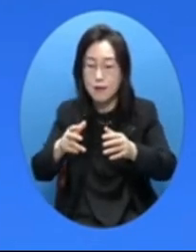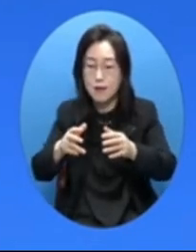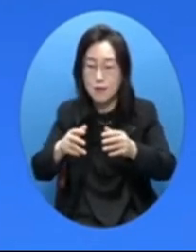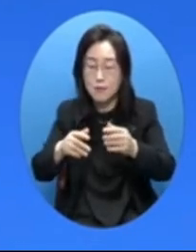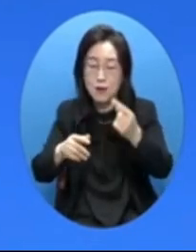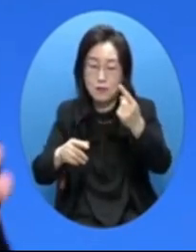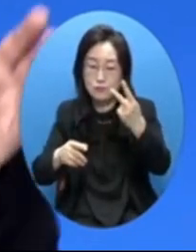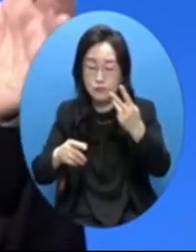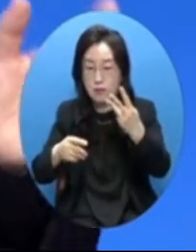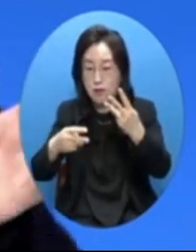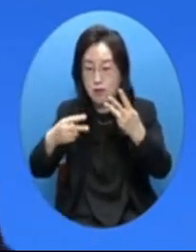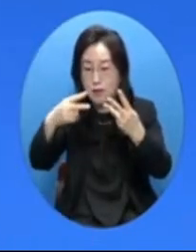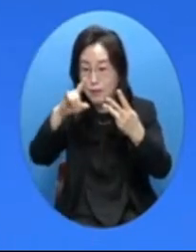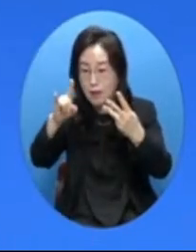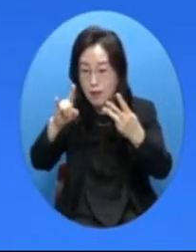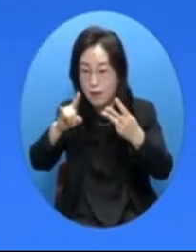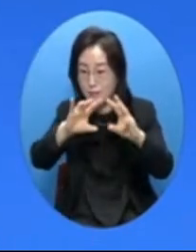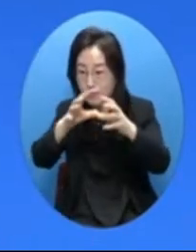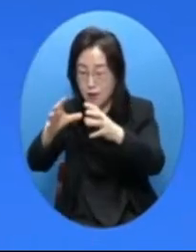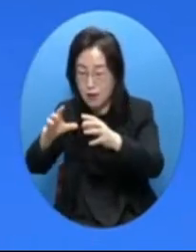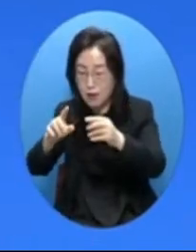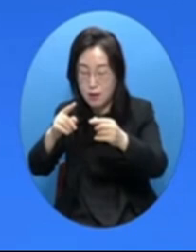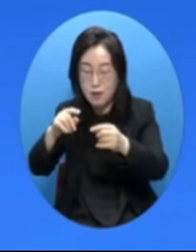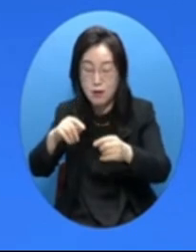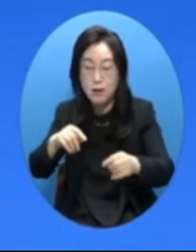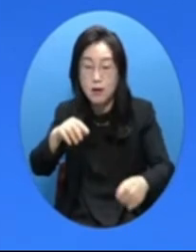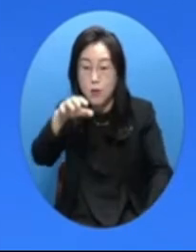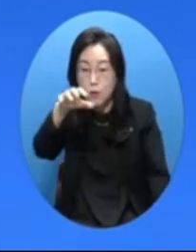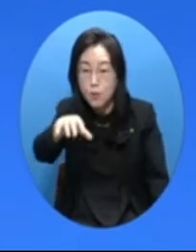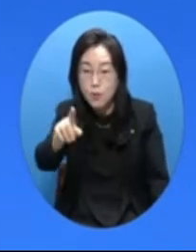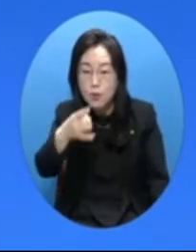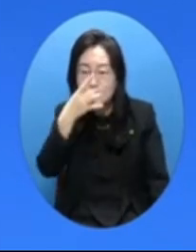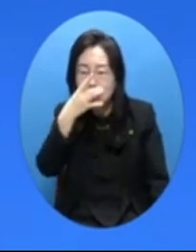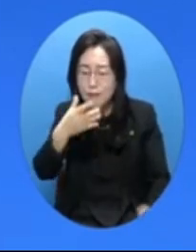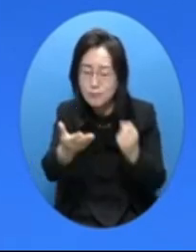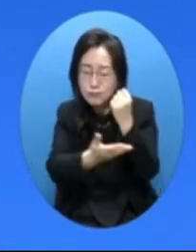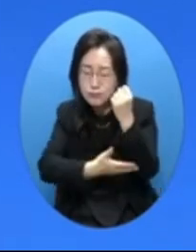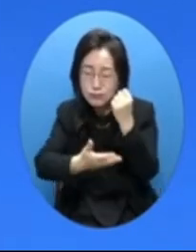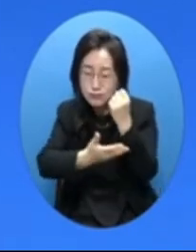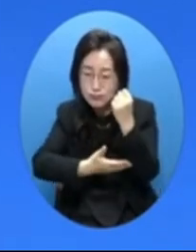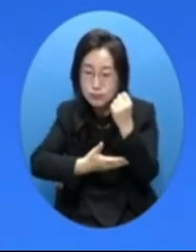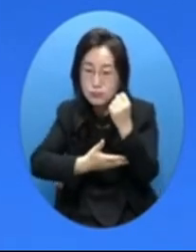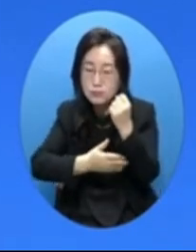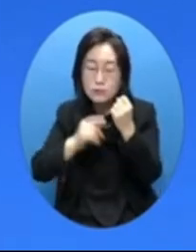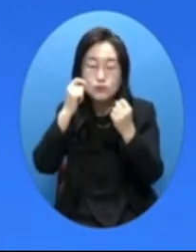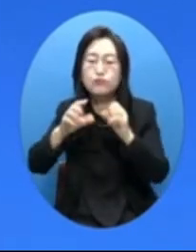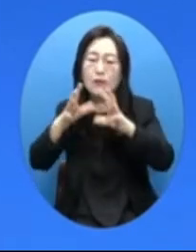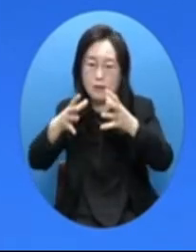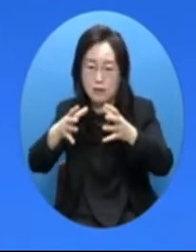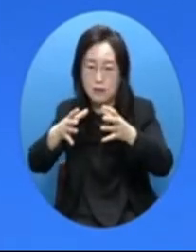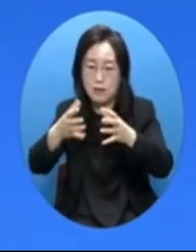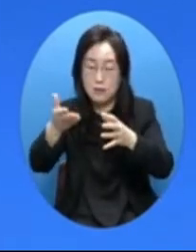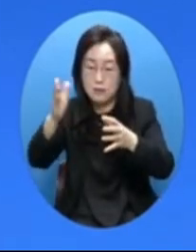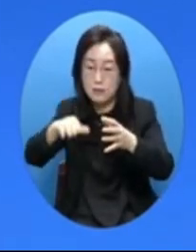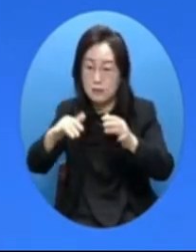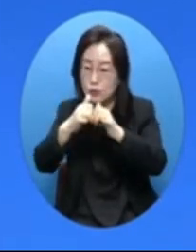우크나라의 우물 수출이 막힘으로 말미암아 모든 고물값이 뛰고 그래서